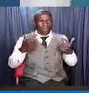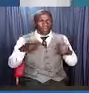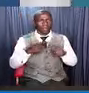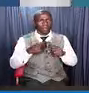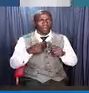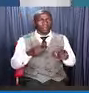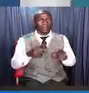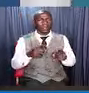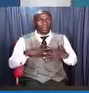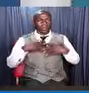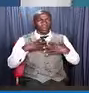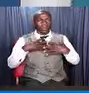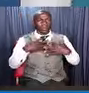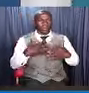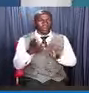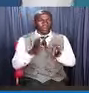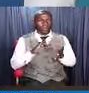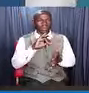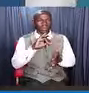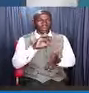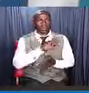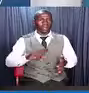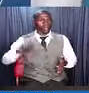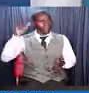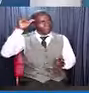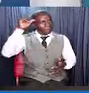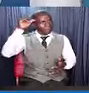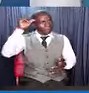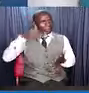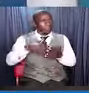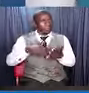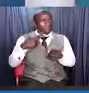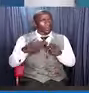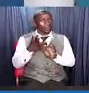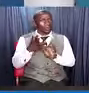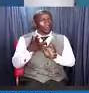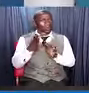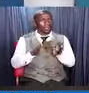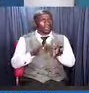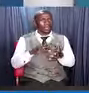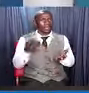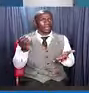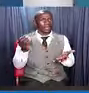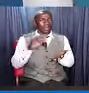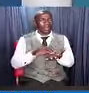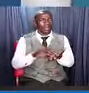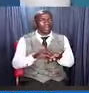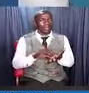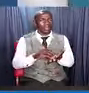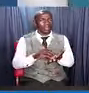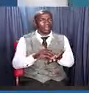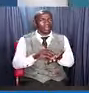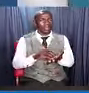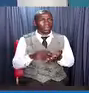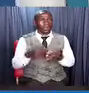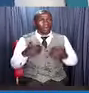come. Unakiri Yesu ni Bwana. But you confess Jesus Shetani is Lord. Umeshindwa kwa jina the la Yesu. Devil, you are overcome. Alafu, and then uko